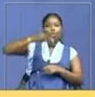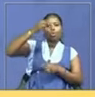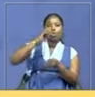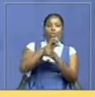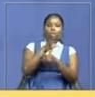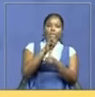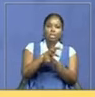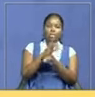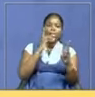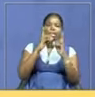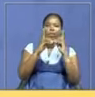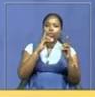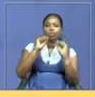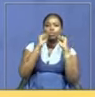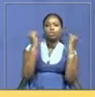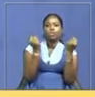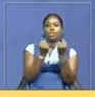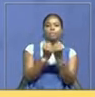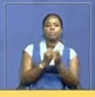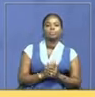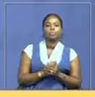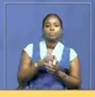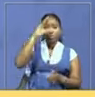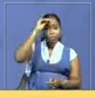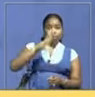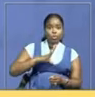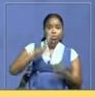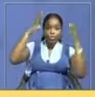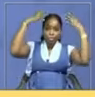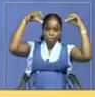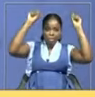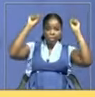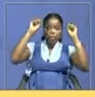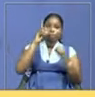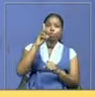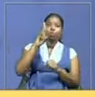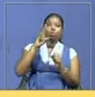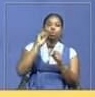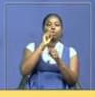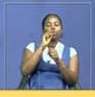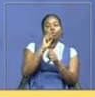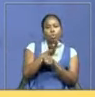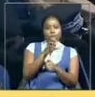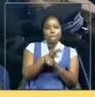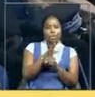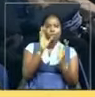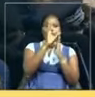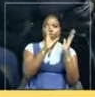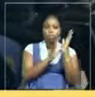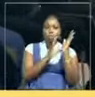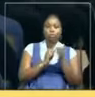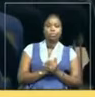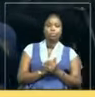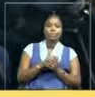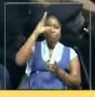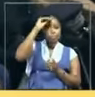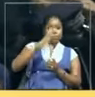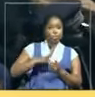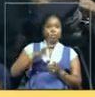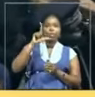dialogue social monsieur le Président du Conseil constitutionnel monsieur le